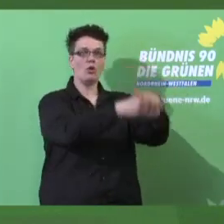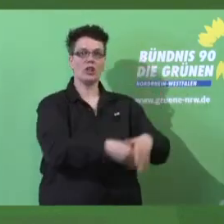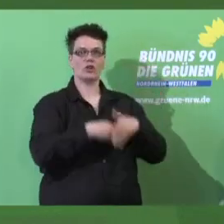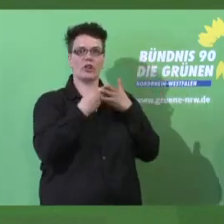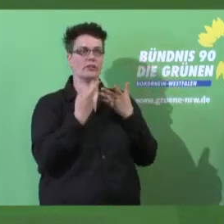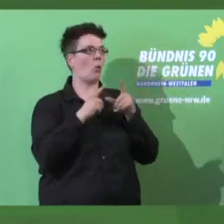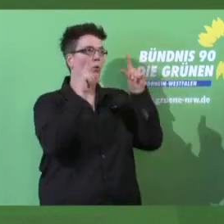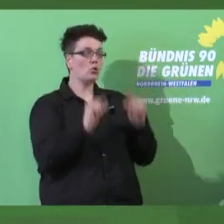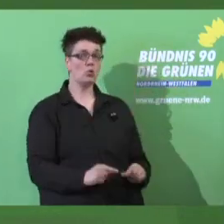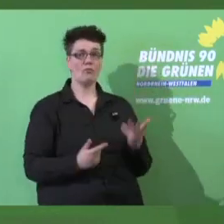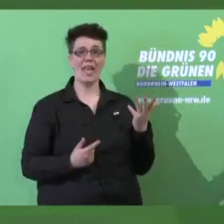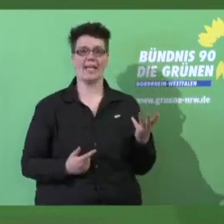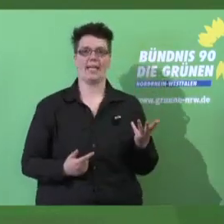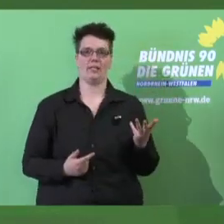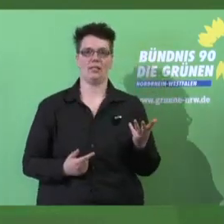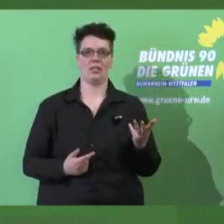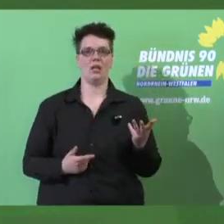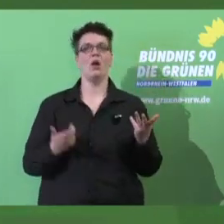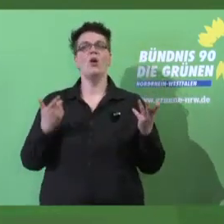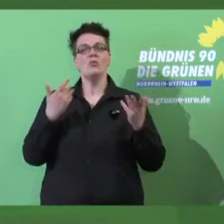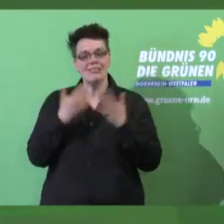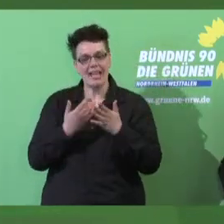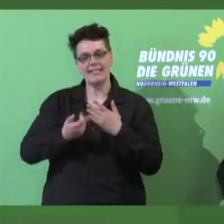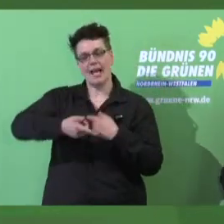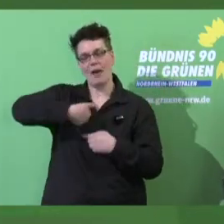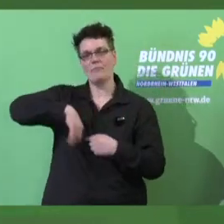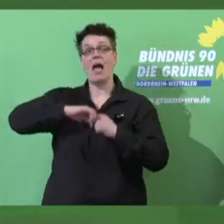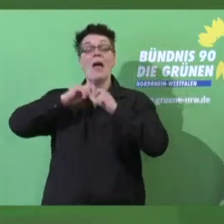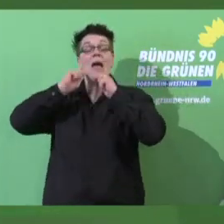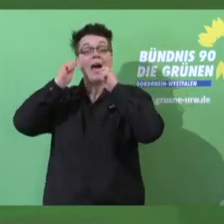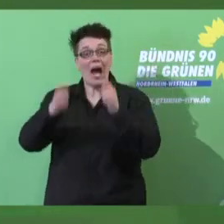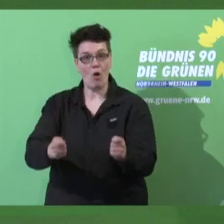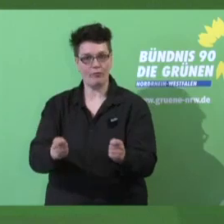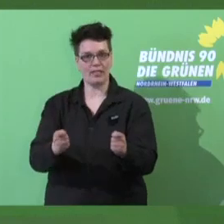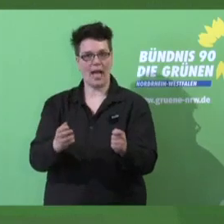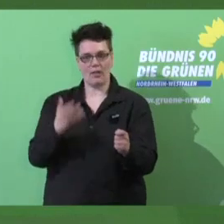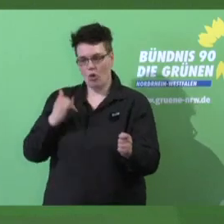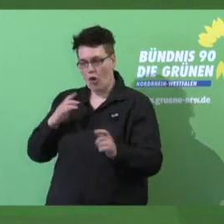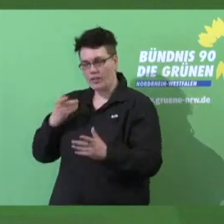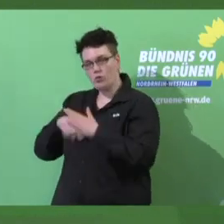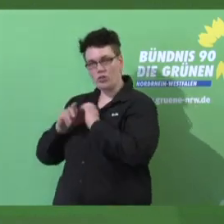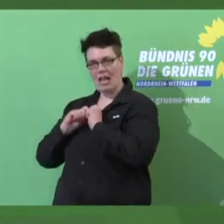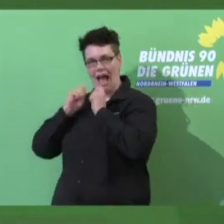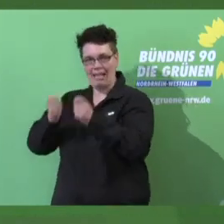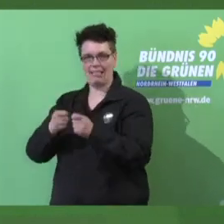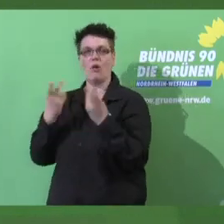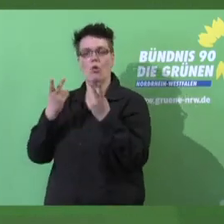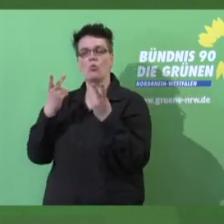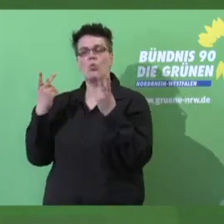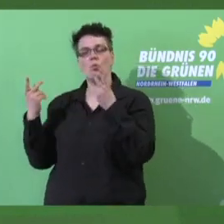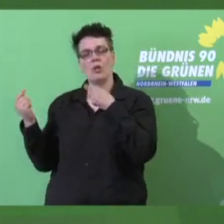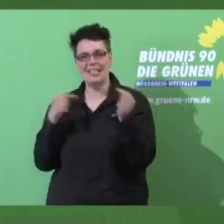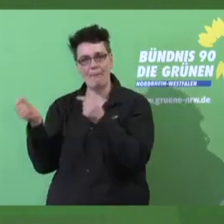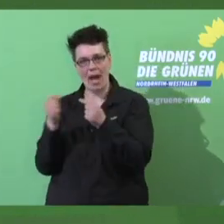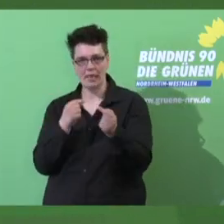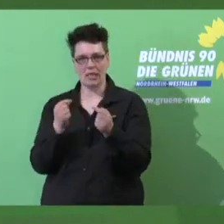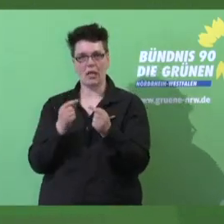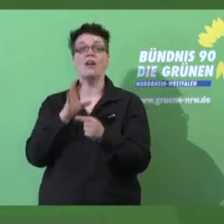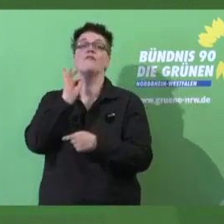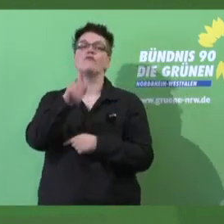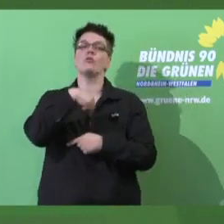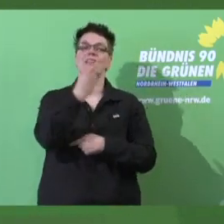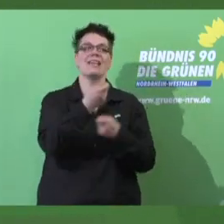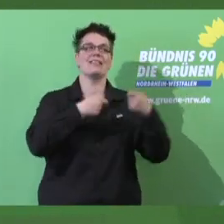das dringend notwendig wäre. Und deswegen ist unser Auftrag mit diesem Antrag heute und mit der Debatte für die nächste